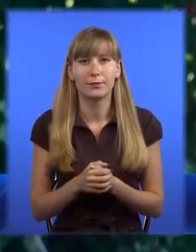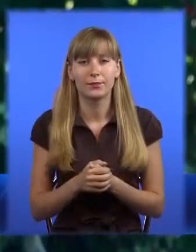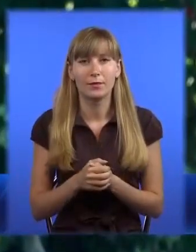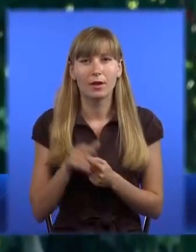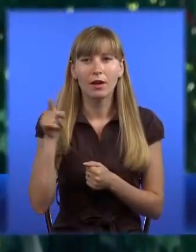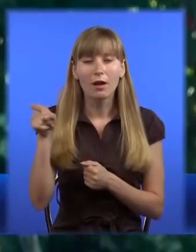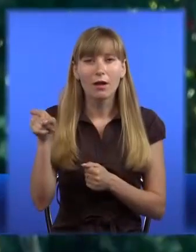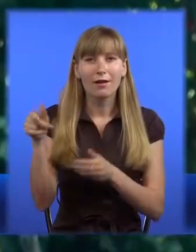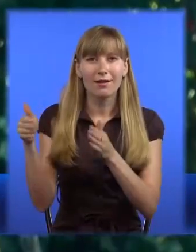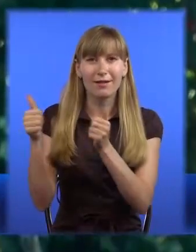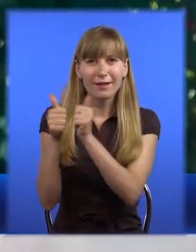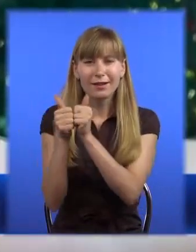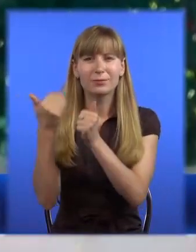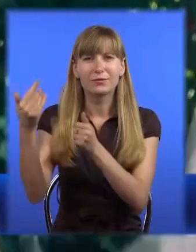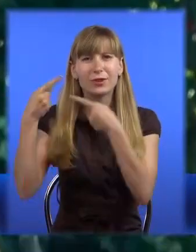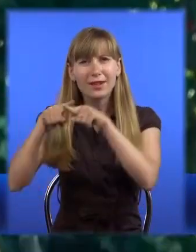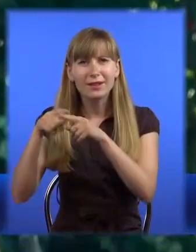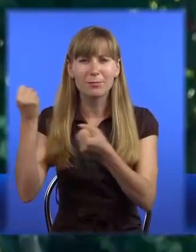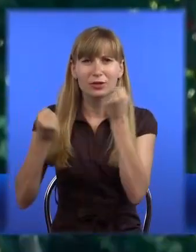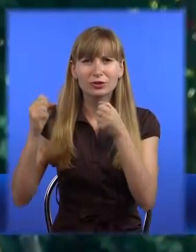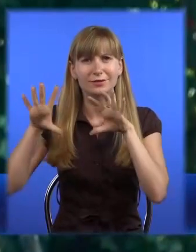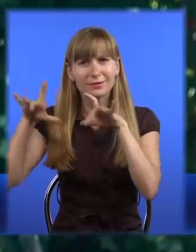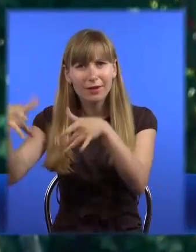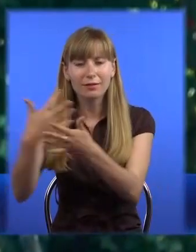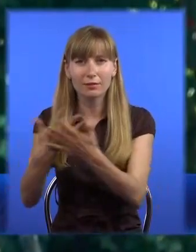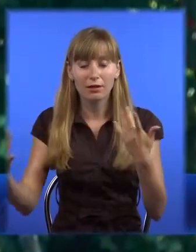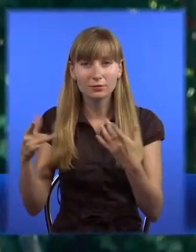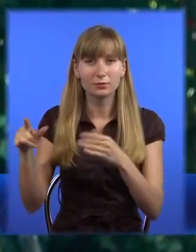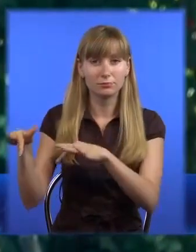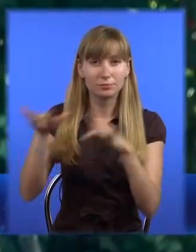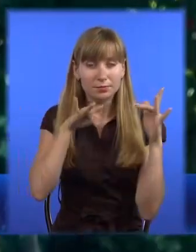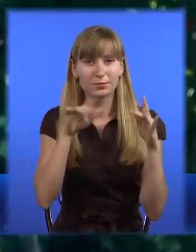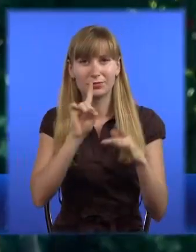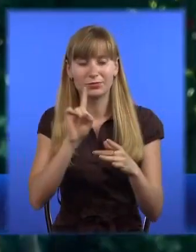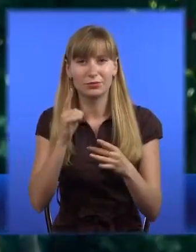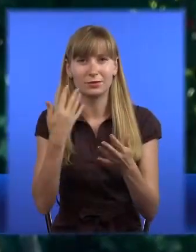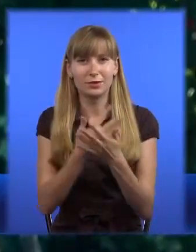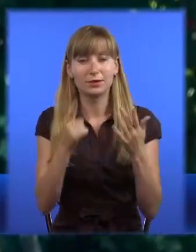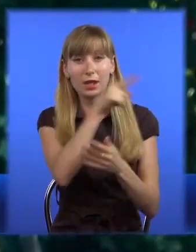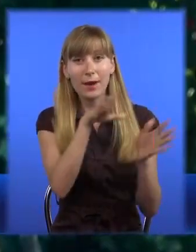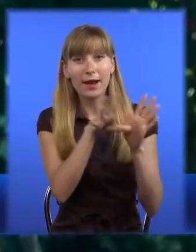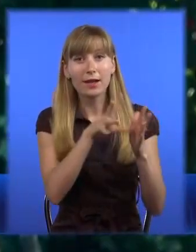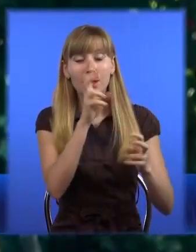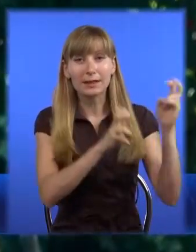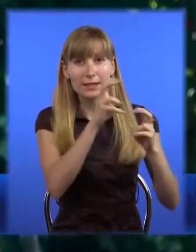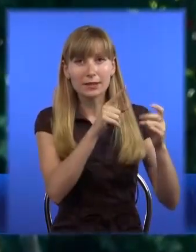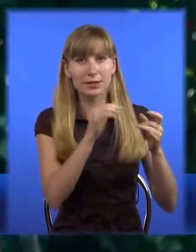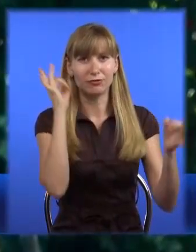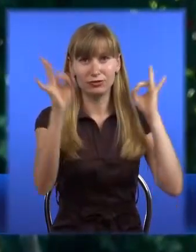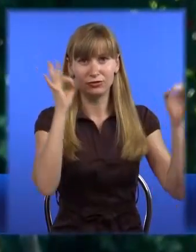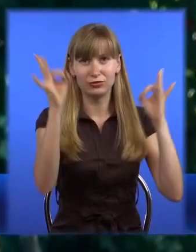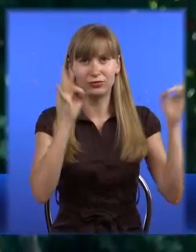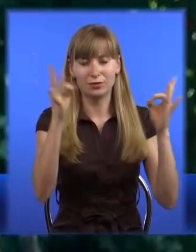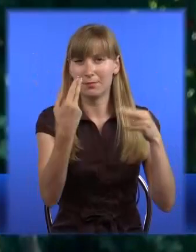які ісходять від техніки, включається електроподстанція, срабатывает сигнализация на электроподстанции. Эта сигнализация